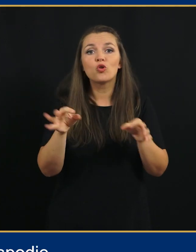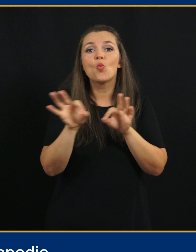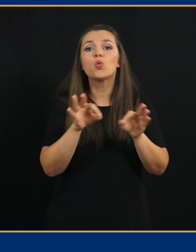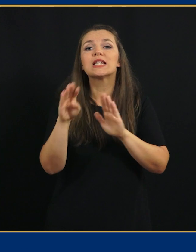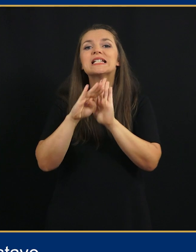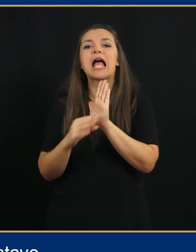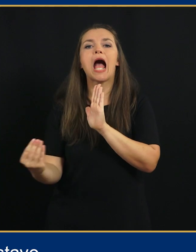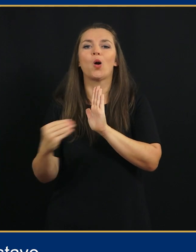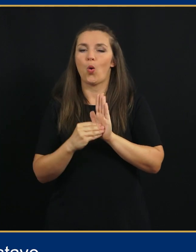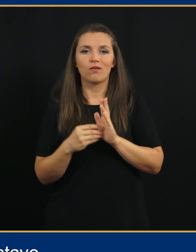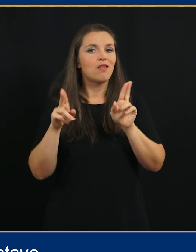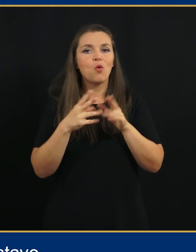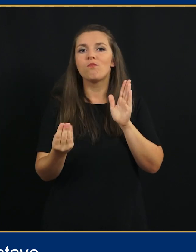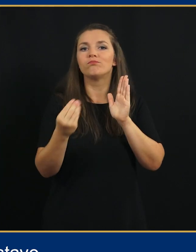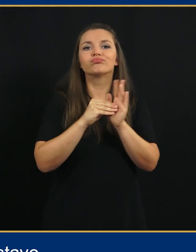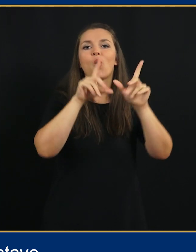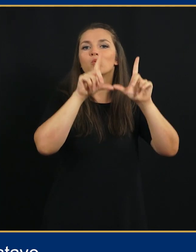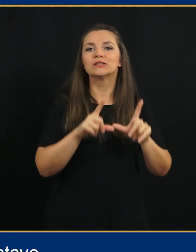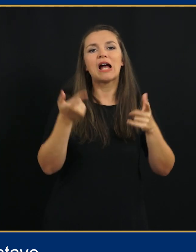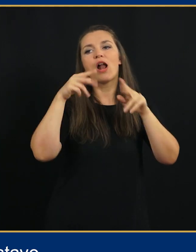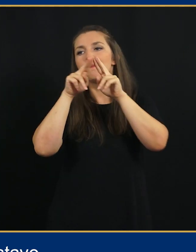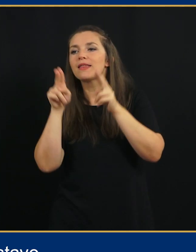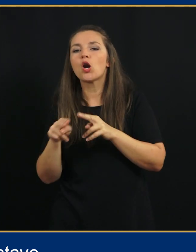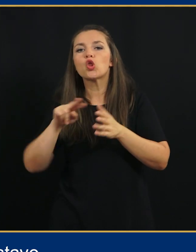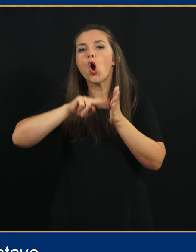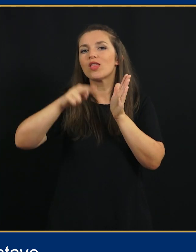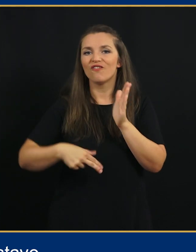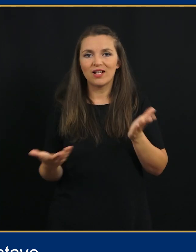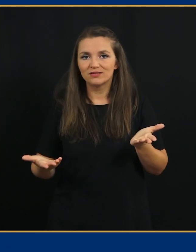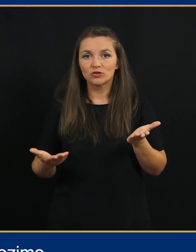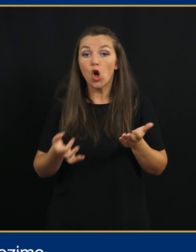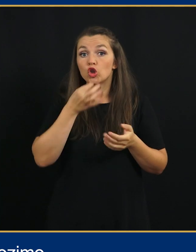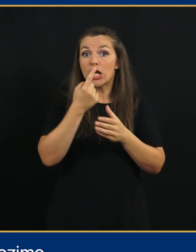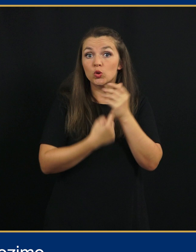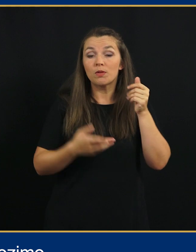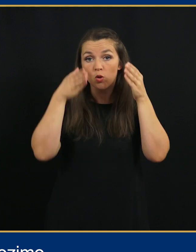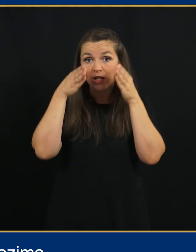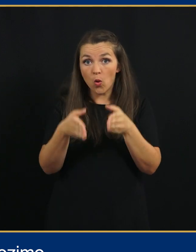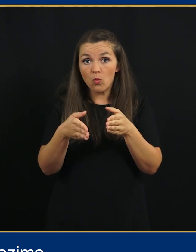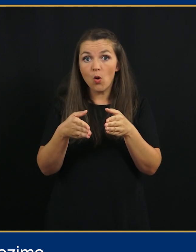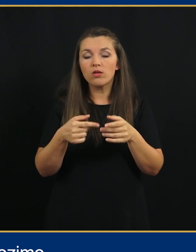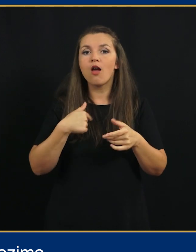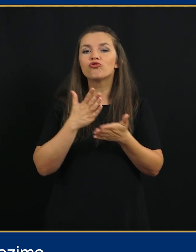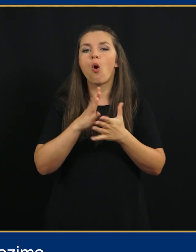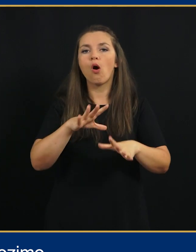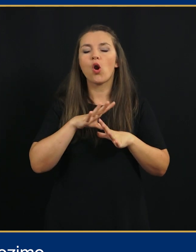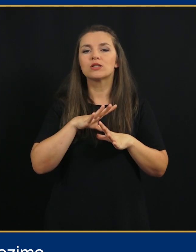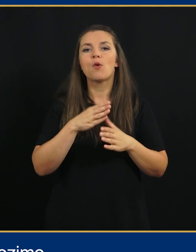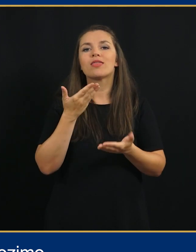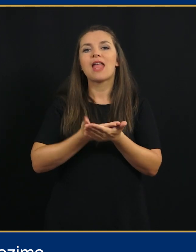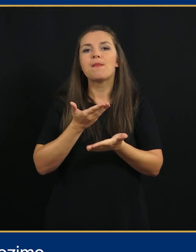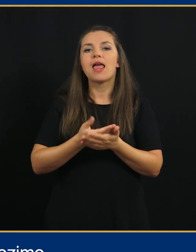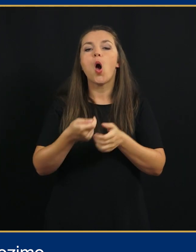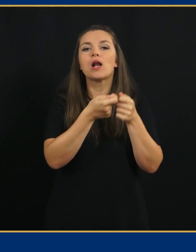zakonom. Ni ga mogoče zapisati v ustavo ali mednarodno konvencijo. Če izgubimo zaupanje, ogrozimo temelje